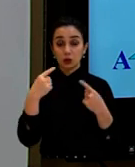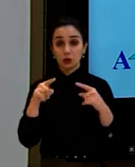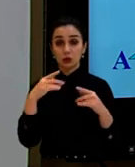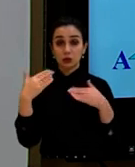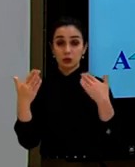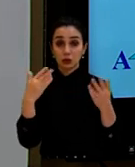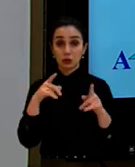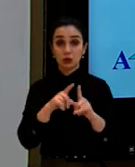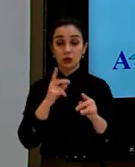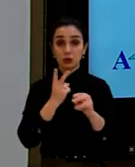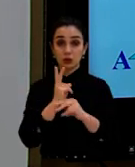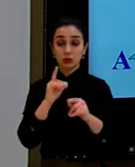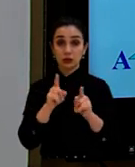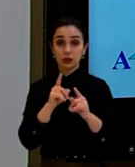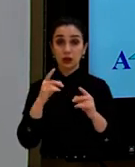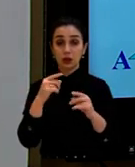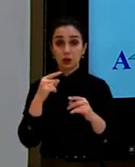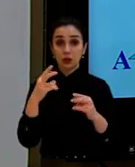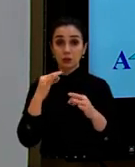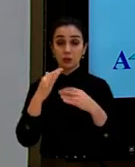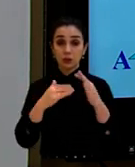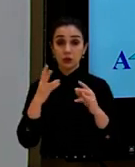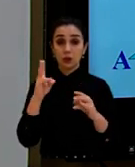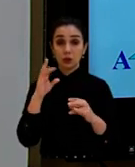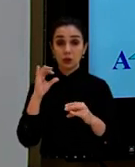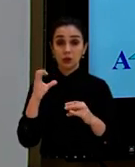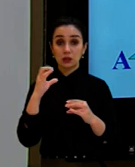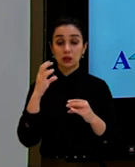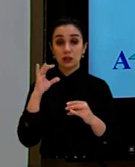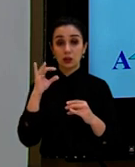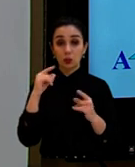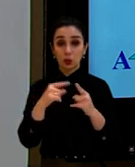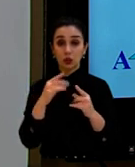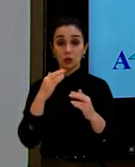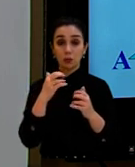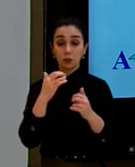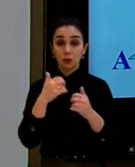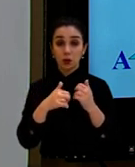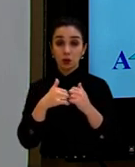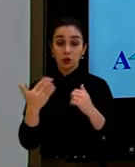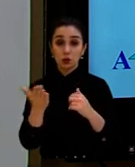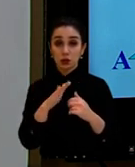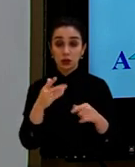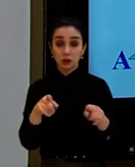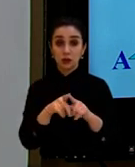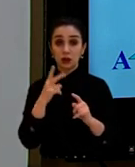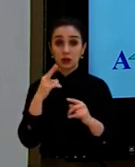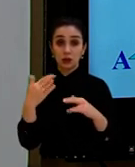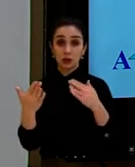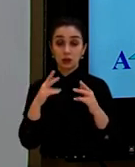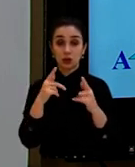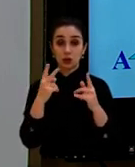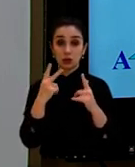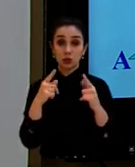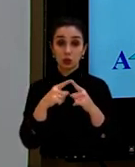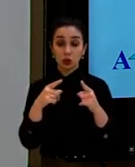сторон минус удвоенное произведение этих на косинус угла между ними. То есть, если известны две стороны